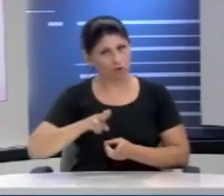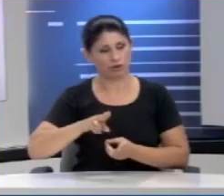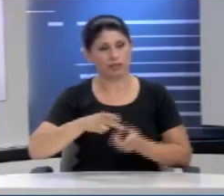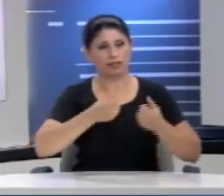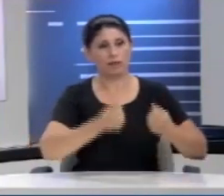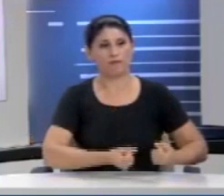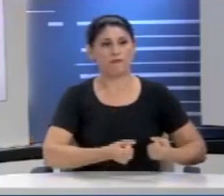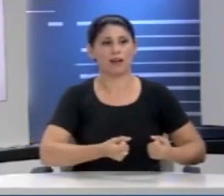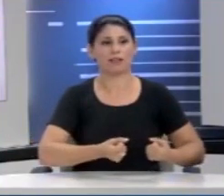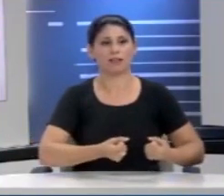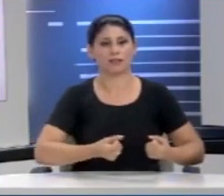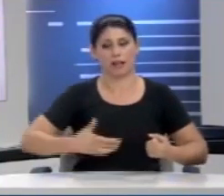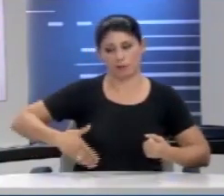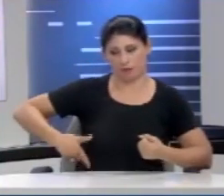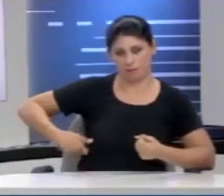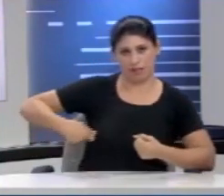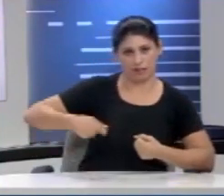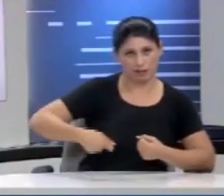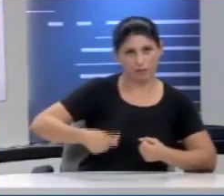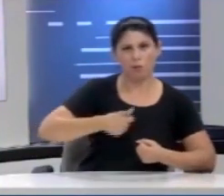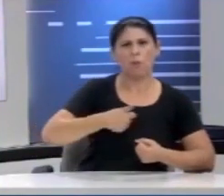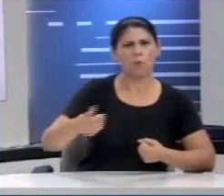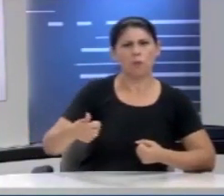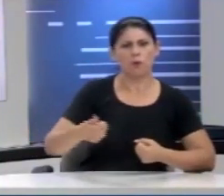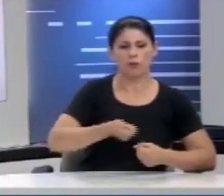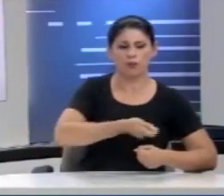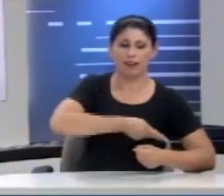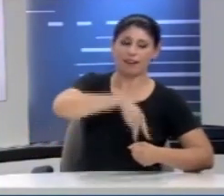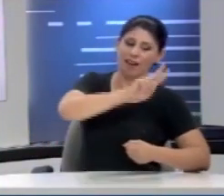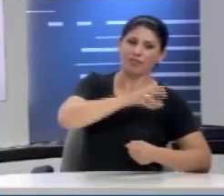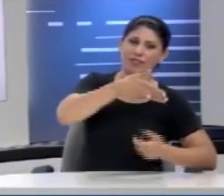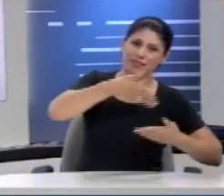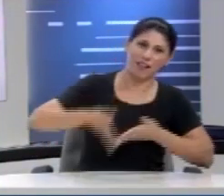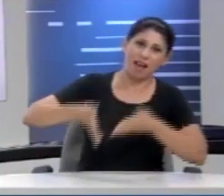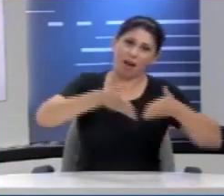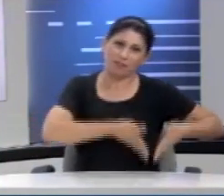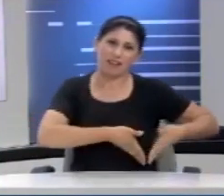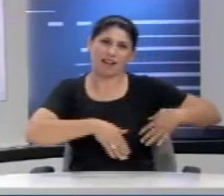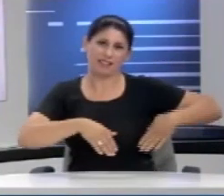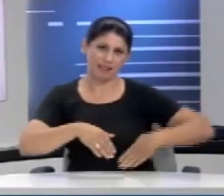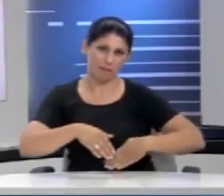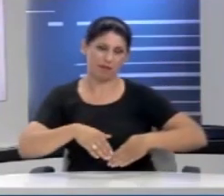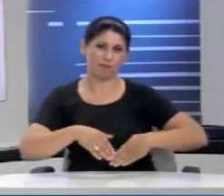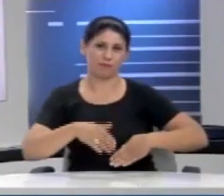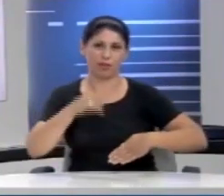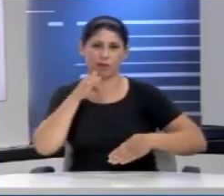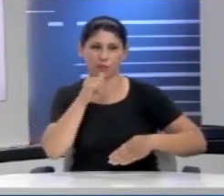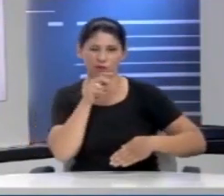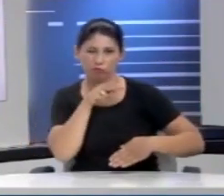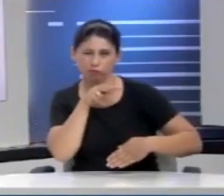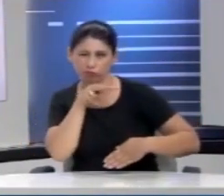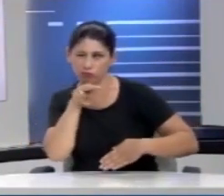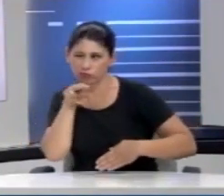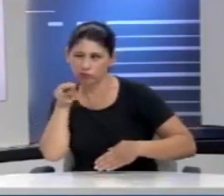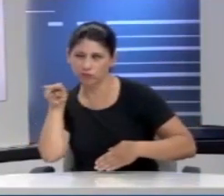την επιβάρυνση από τη μία τσέπη, μόνο και μόνο για να την αυξήσετε από την άλλη. Οι συνεχείς